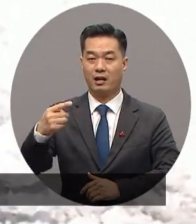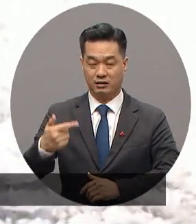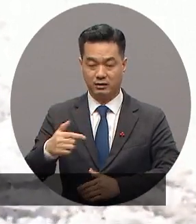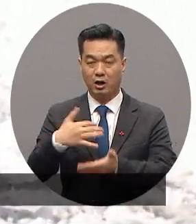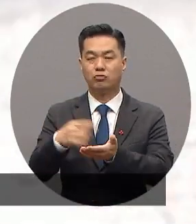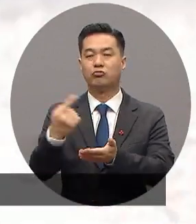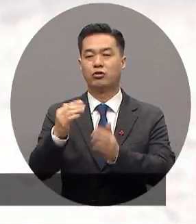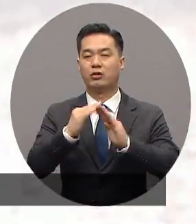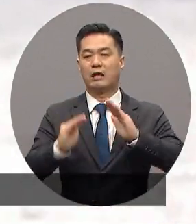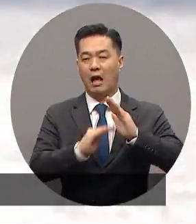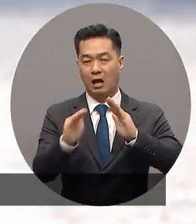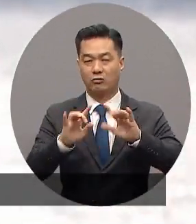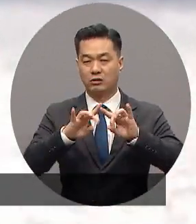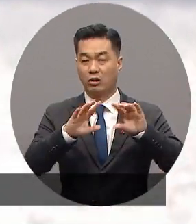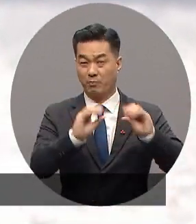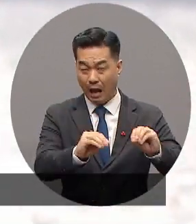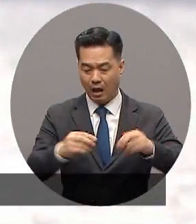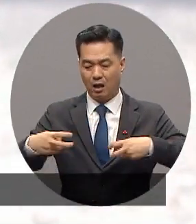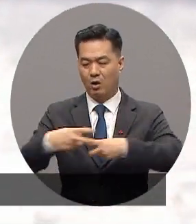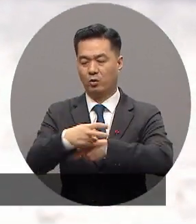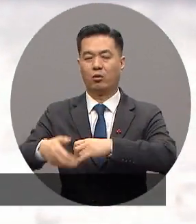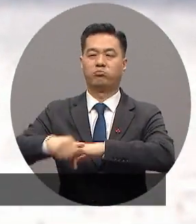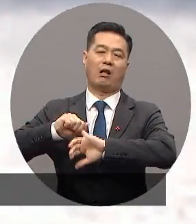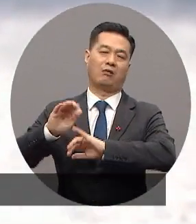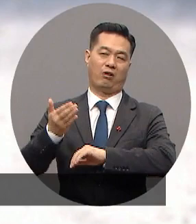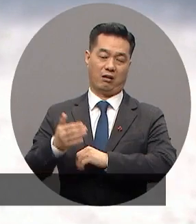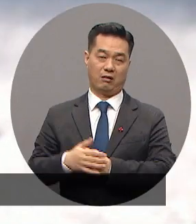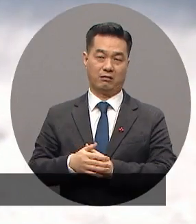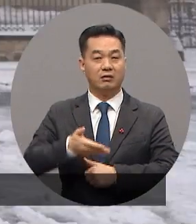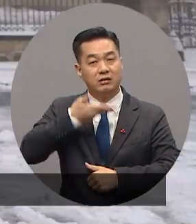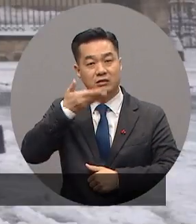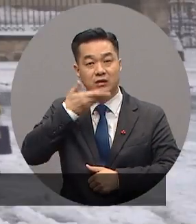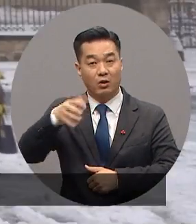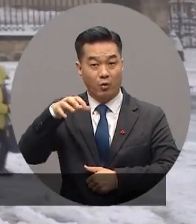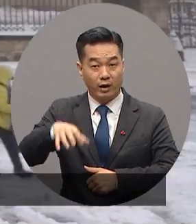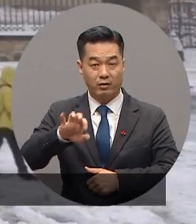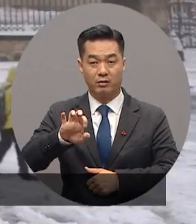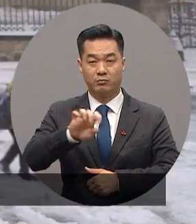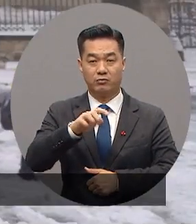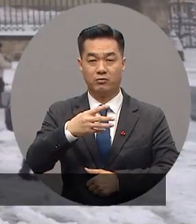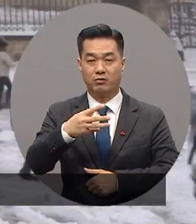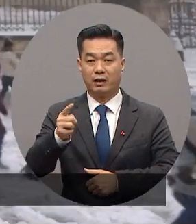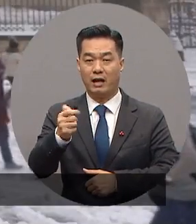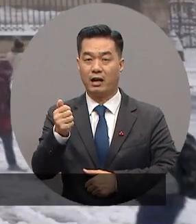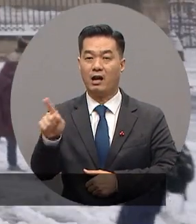공급이 끊기고 교통도 마비됐습니다. 체코에서는